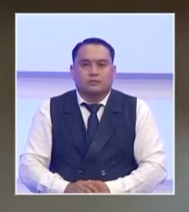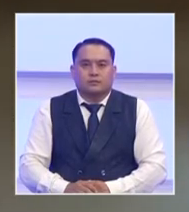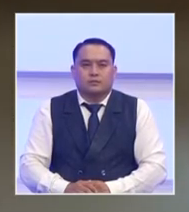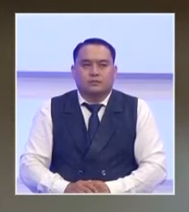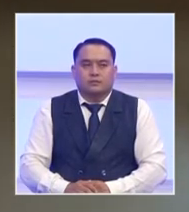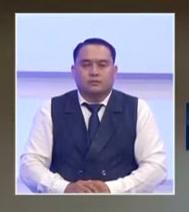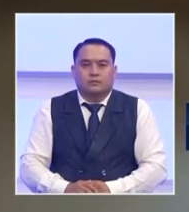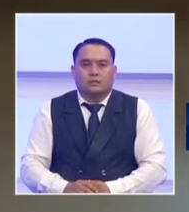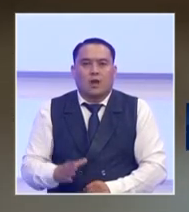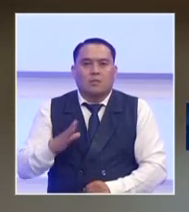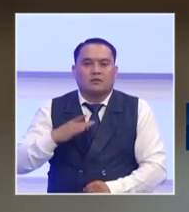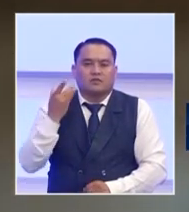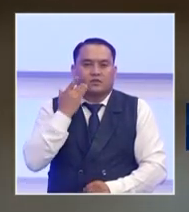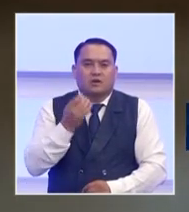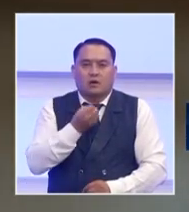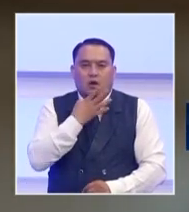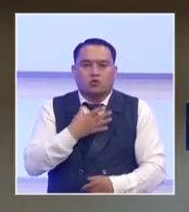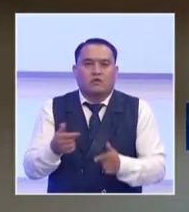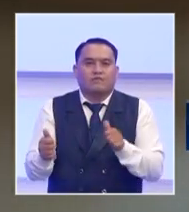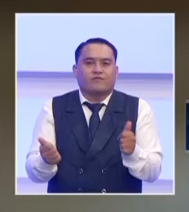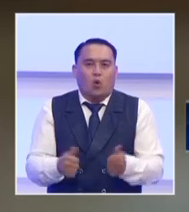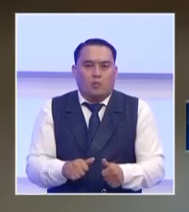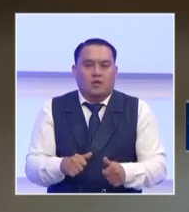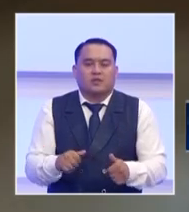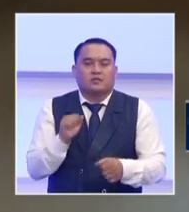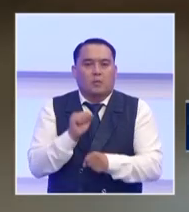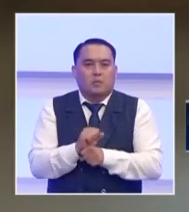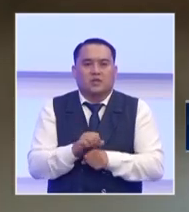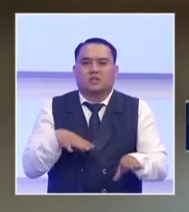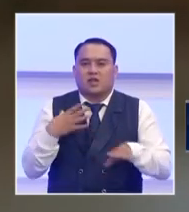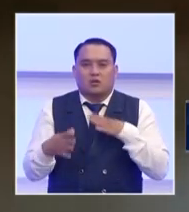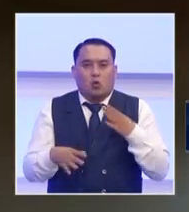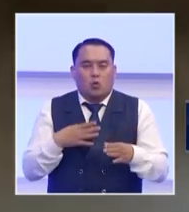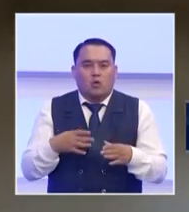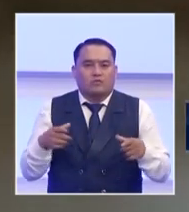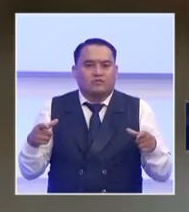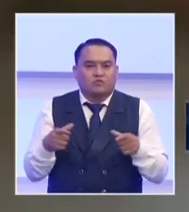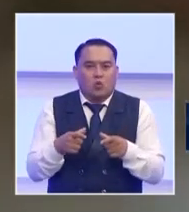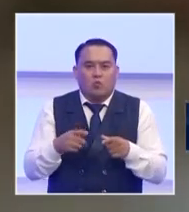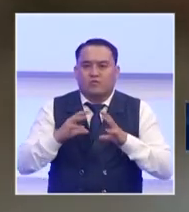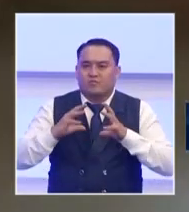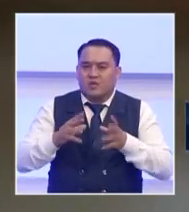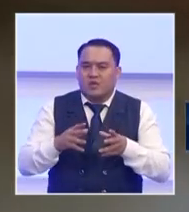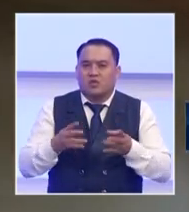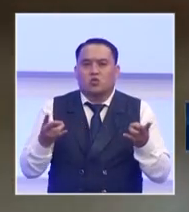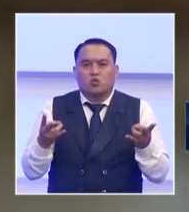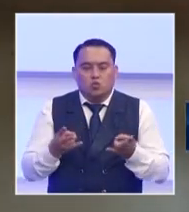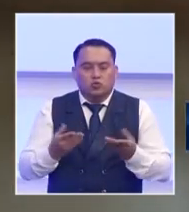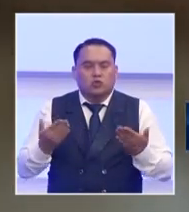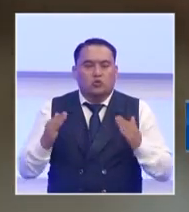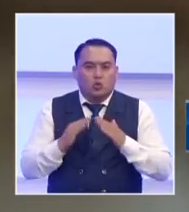чтобы быть всегда в хорошей форме нельзя прерывать тренировки сейчас сложная обстановка в мире нужно искать выход из ситуации